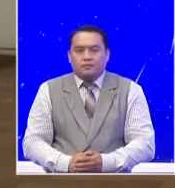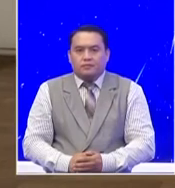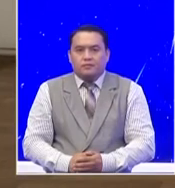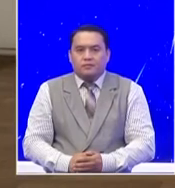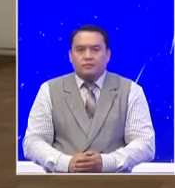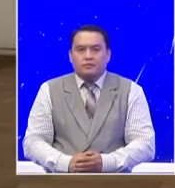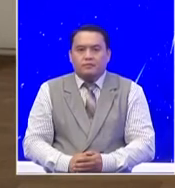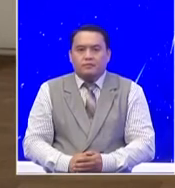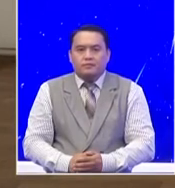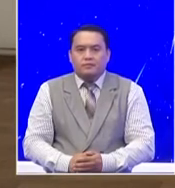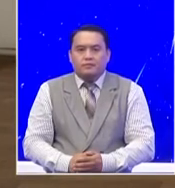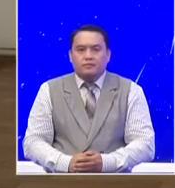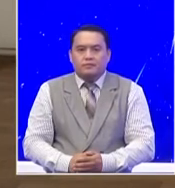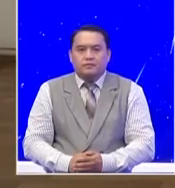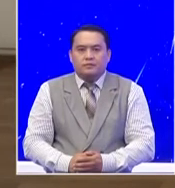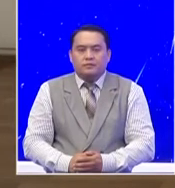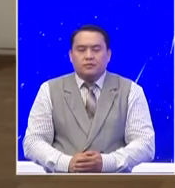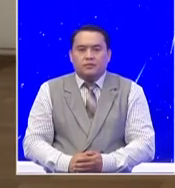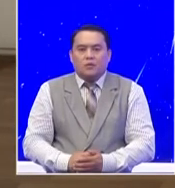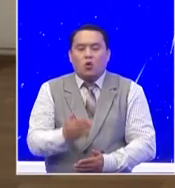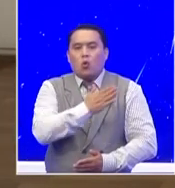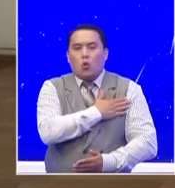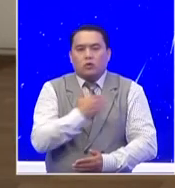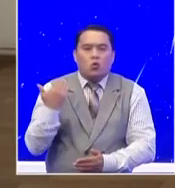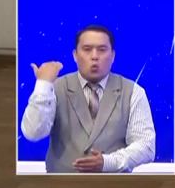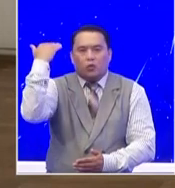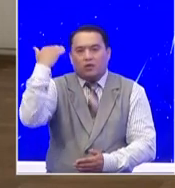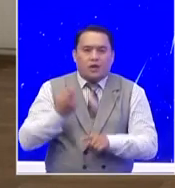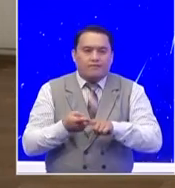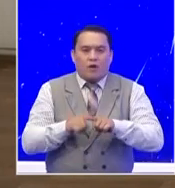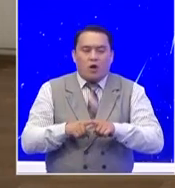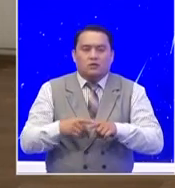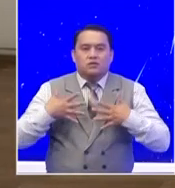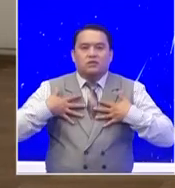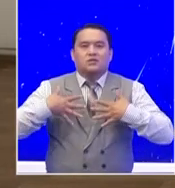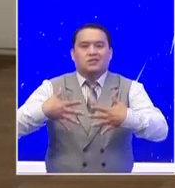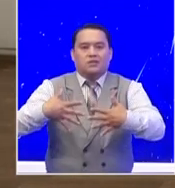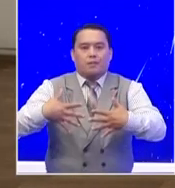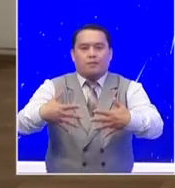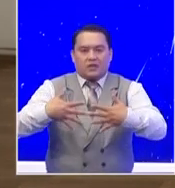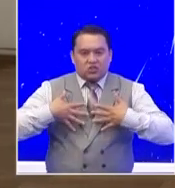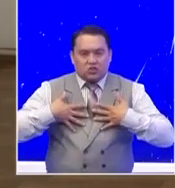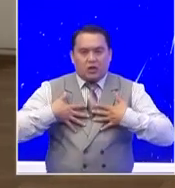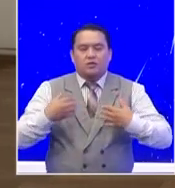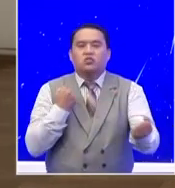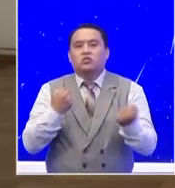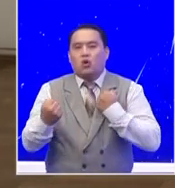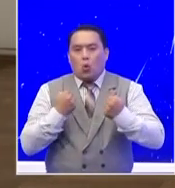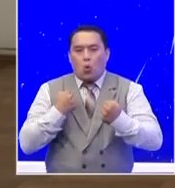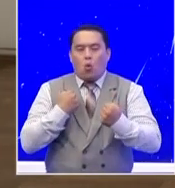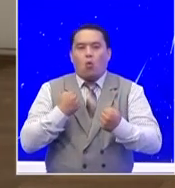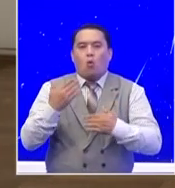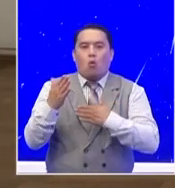Қолымыз жоғарыда көрсеткенде тыныс аламыз. Төмен қартай түсіргенде тынысты шығарамыз. Келесі жаттығу